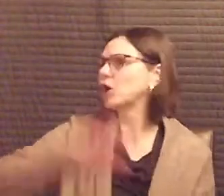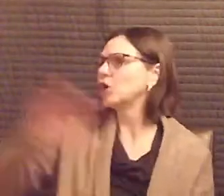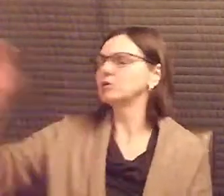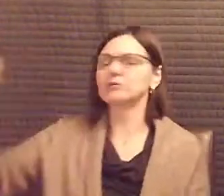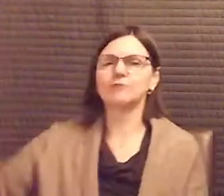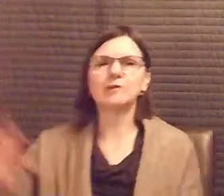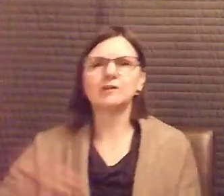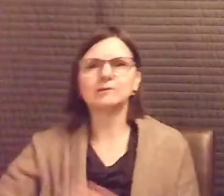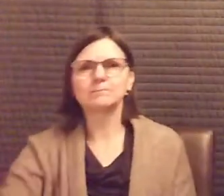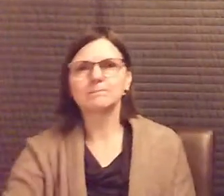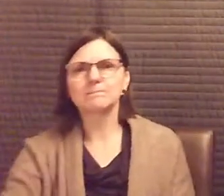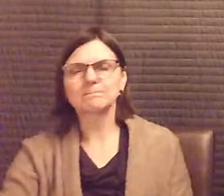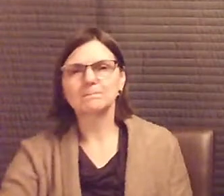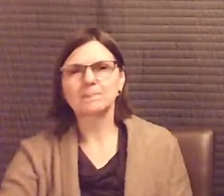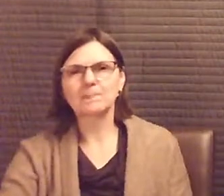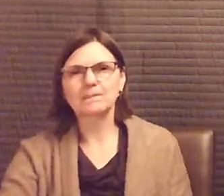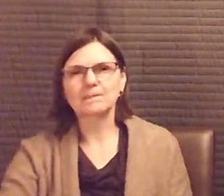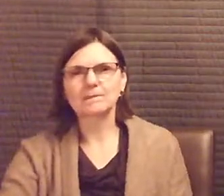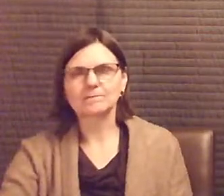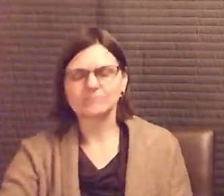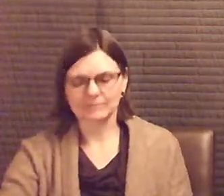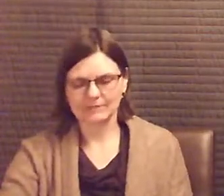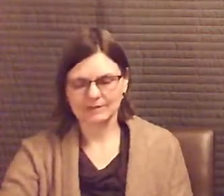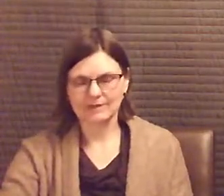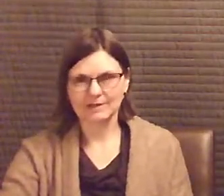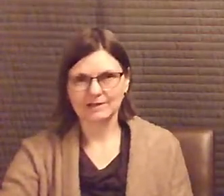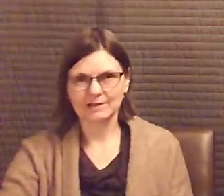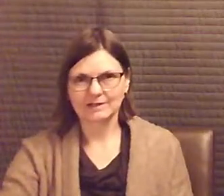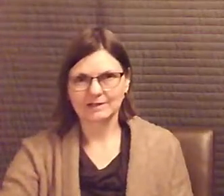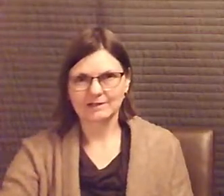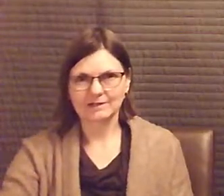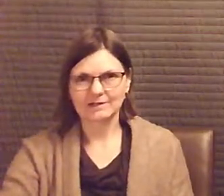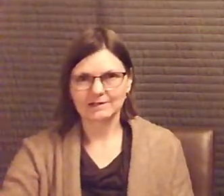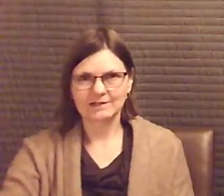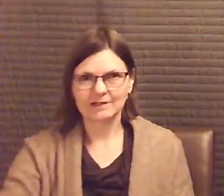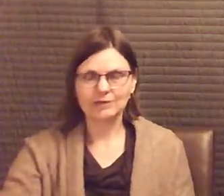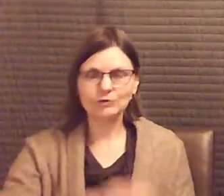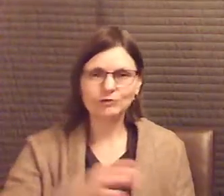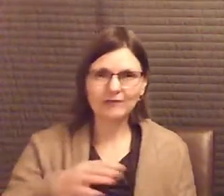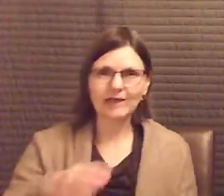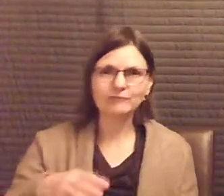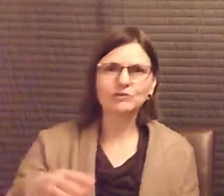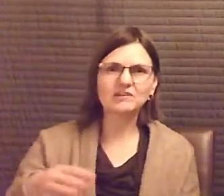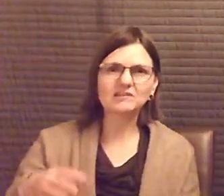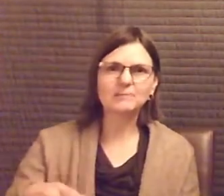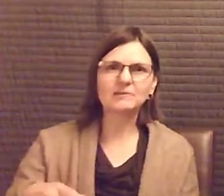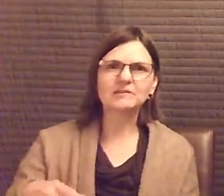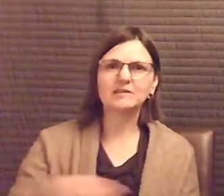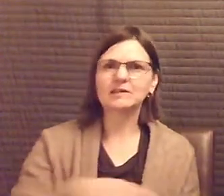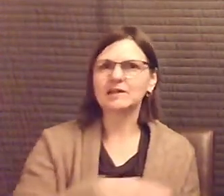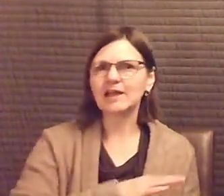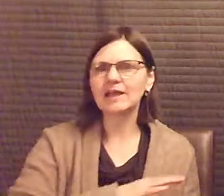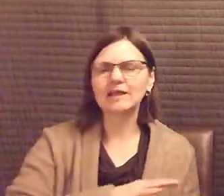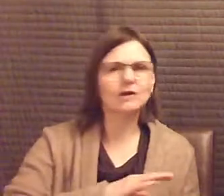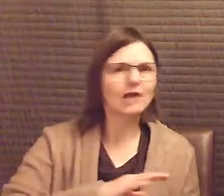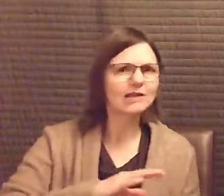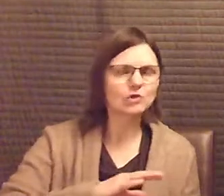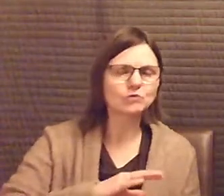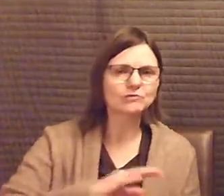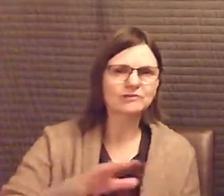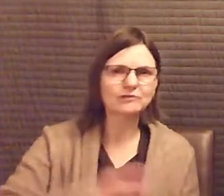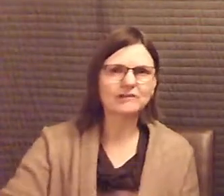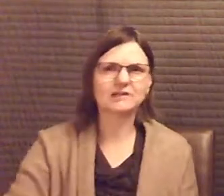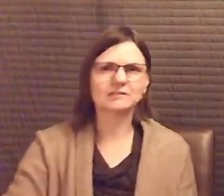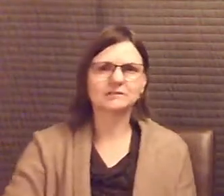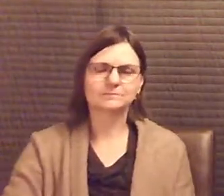nemen aan heel de familie want de recycle sketch de maand juli fashion look vaak in de koffer heeft op de discipelen die hele hele